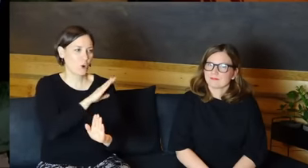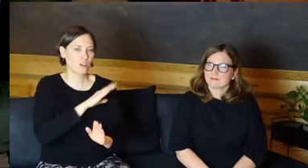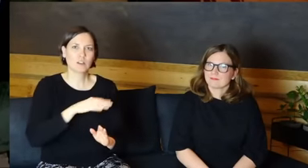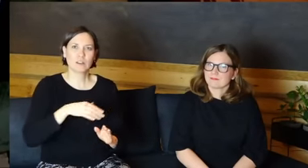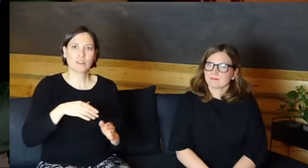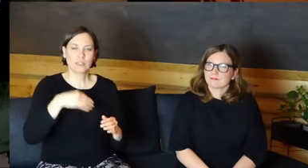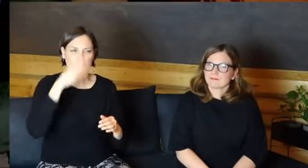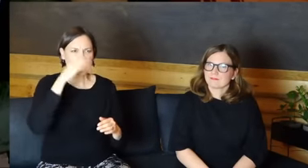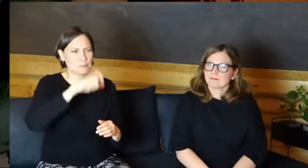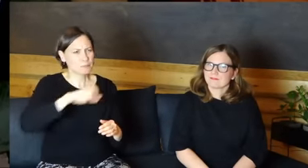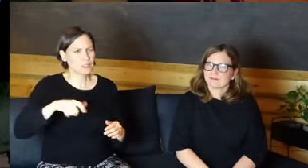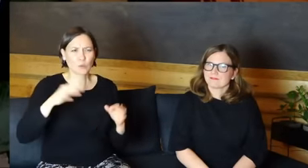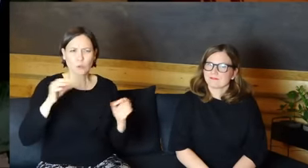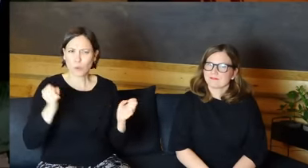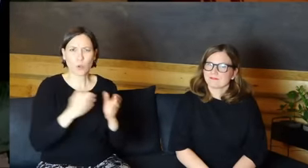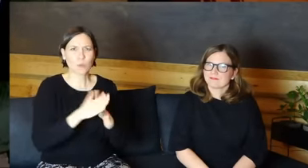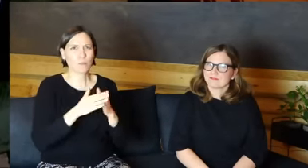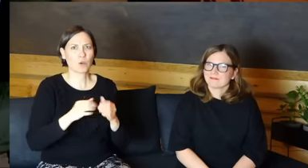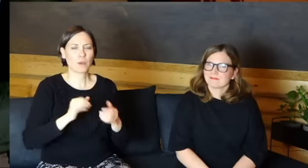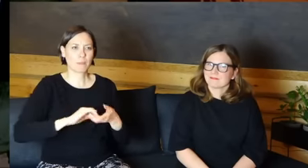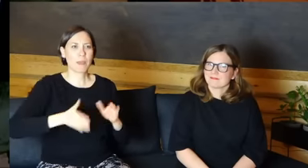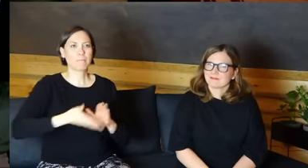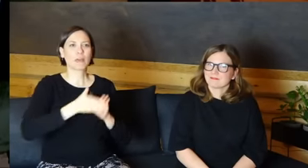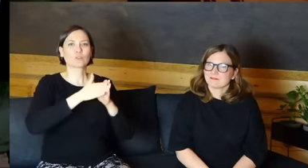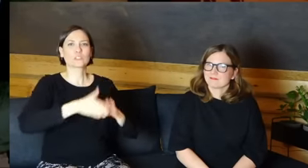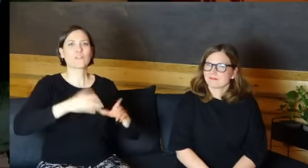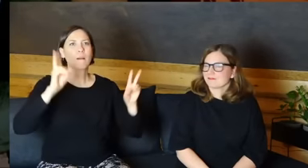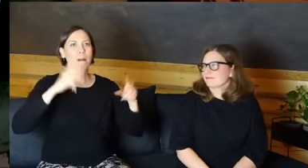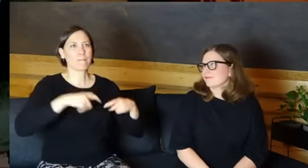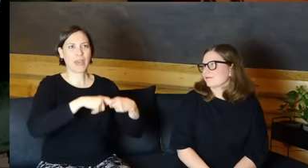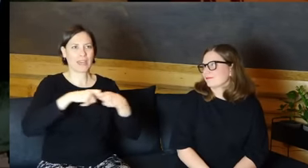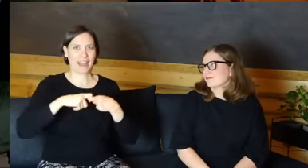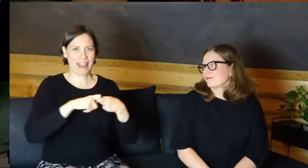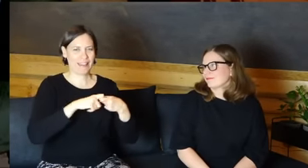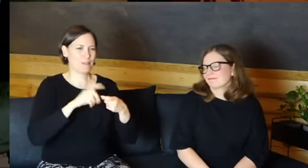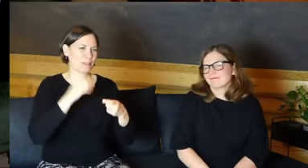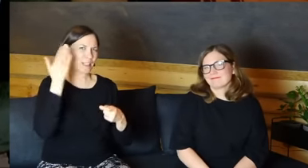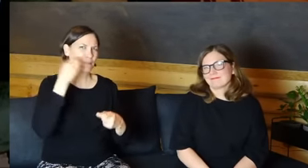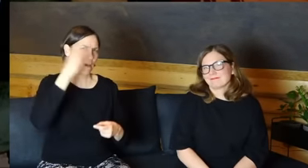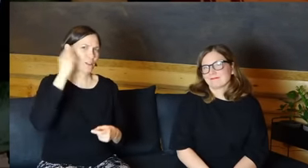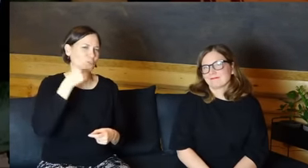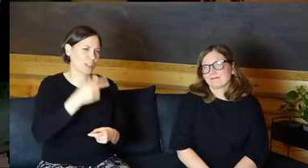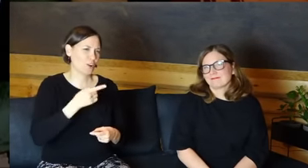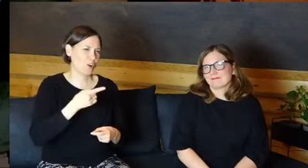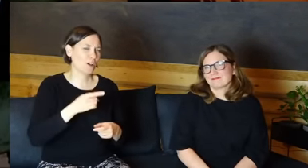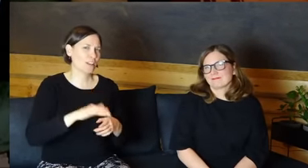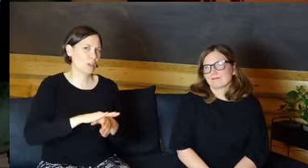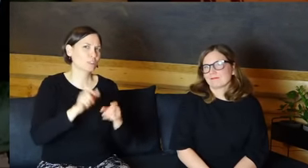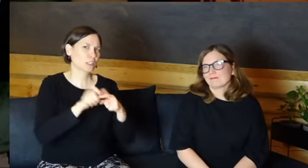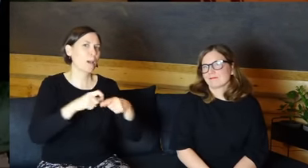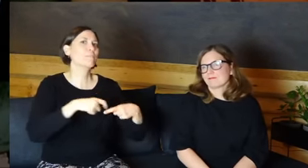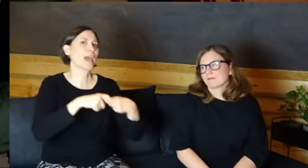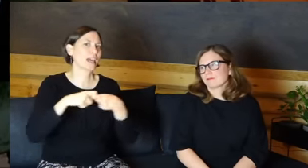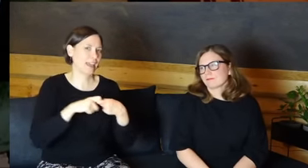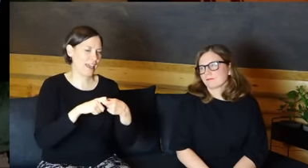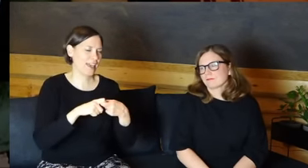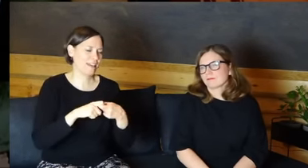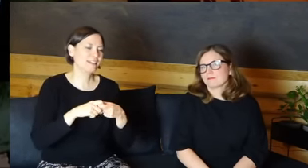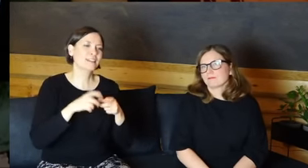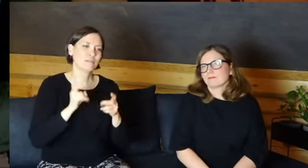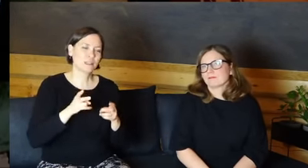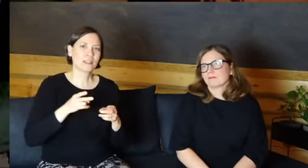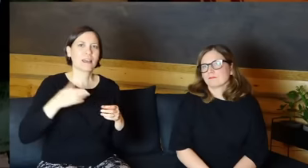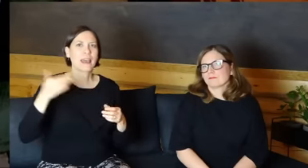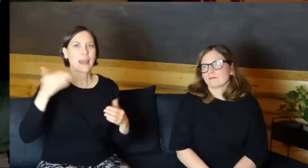niin kuin perustava perhe, niin kuin Markku taisi tuossa sanoa, ja tuota, sekä meillä Lammilla perustava elementillä, että